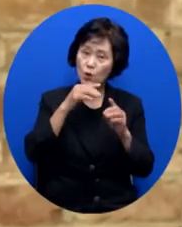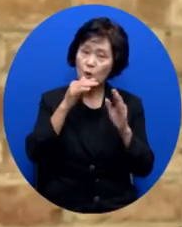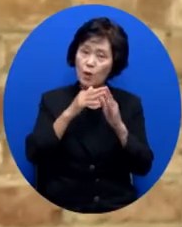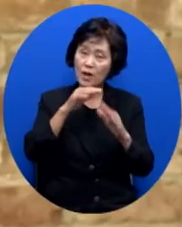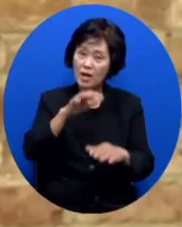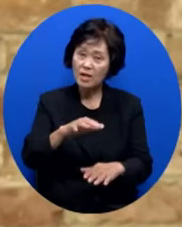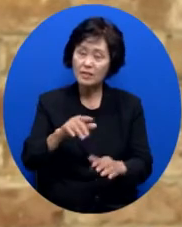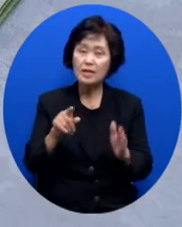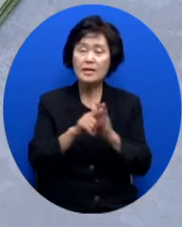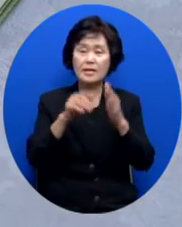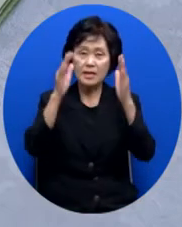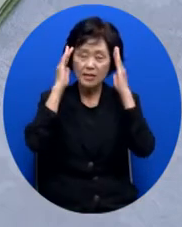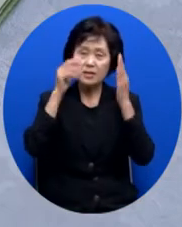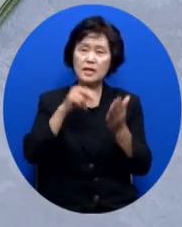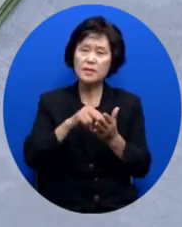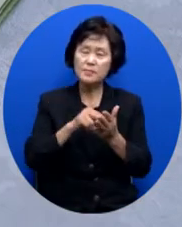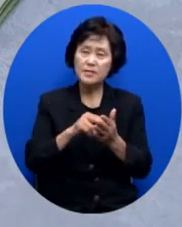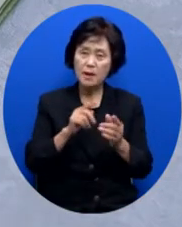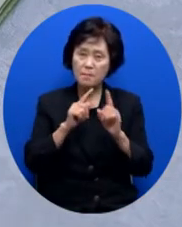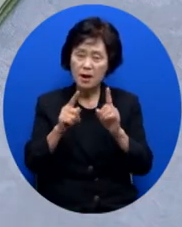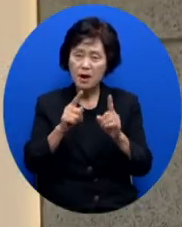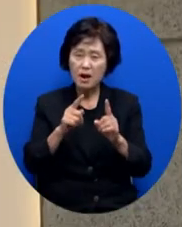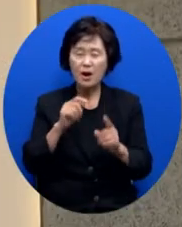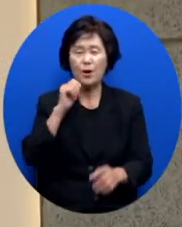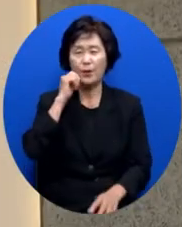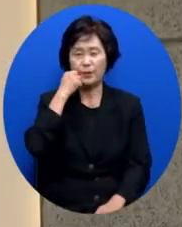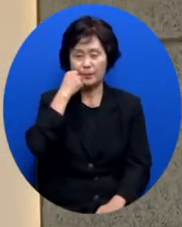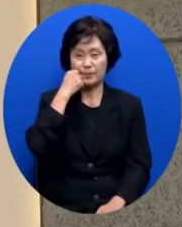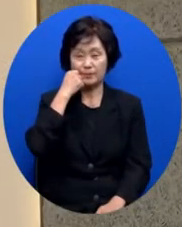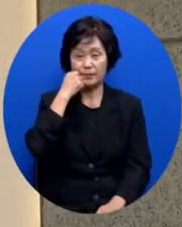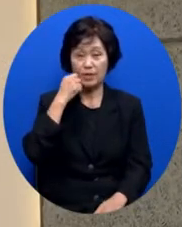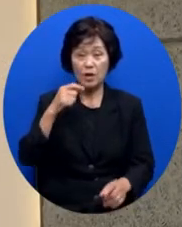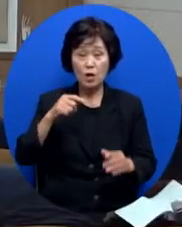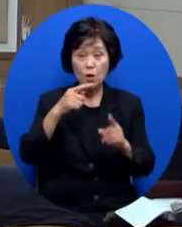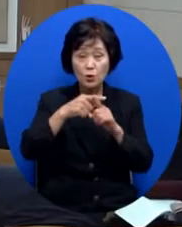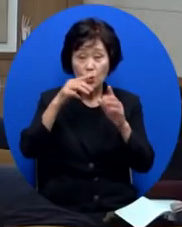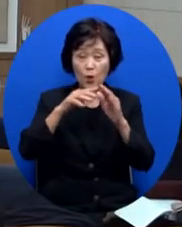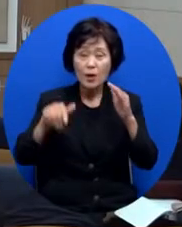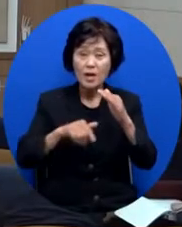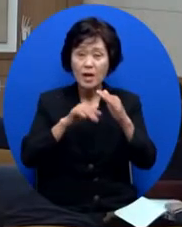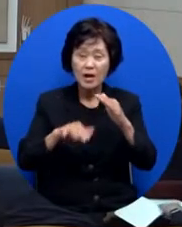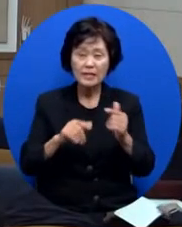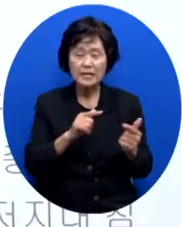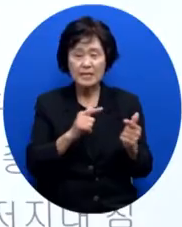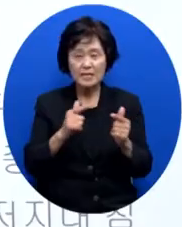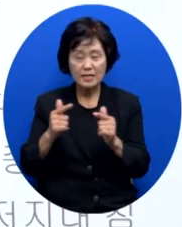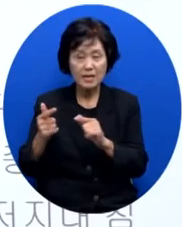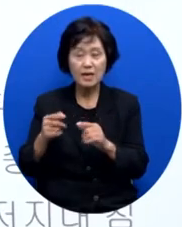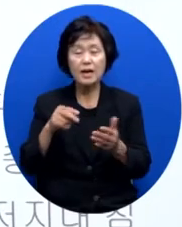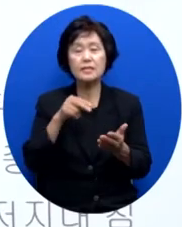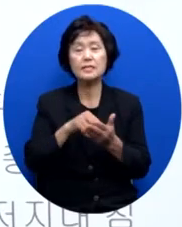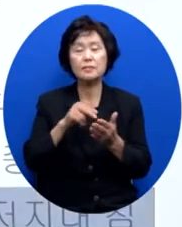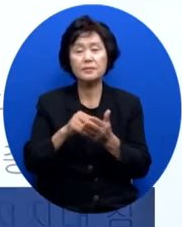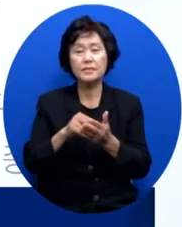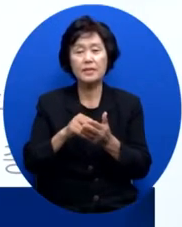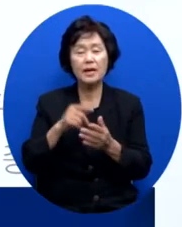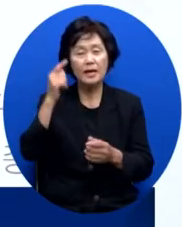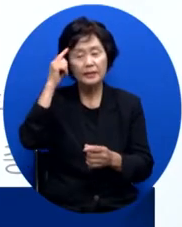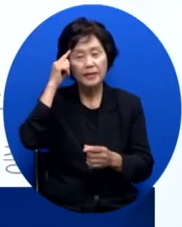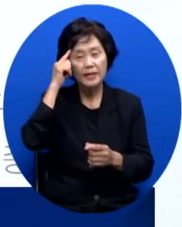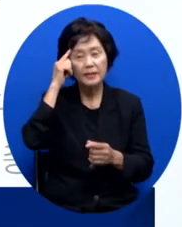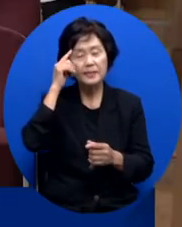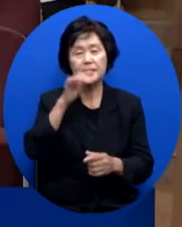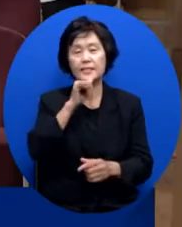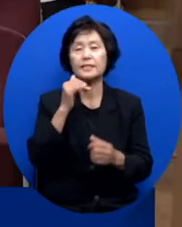내는 것은 쉽지 않습니다 교회 안에 생태 환경에 대한 다양한 입장이 존재하기 때문입니다 수학적인 5 밀도